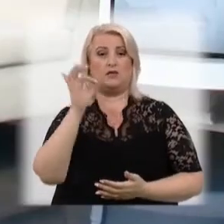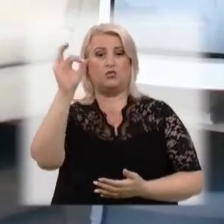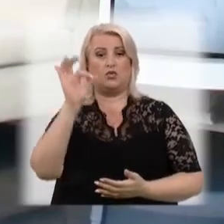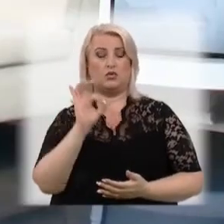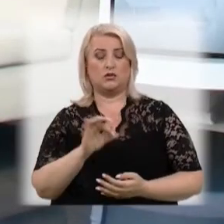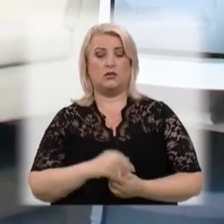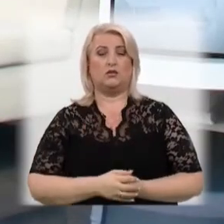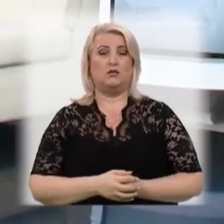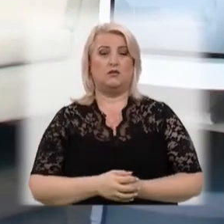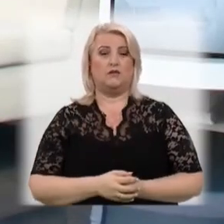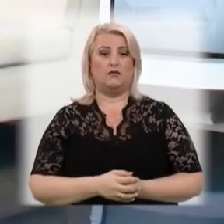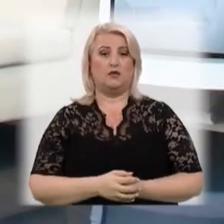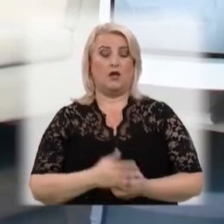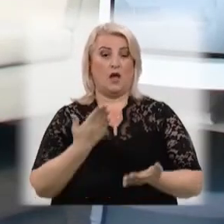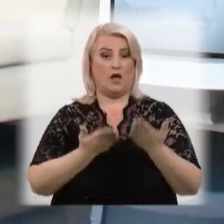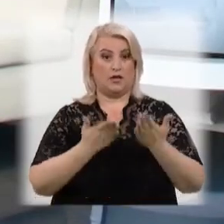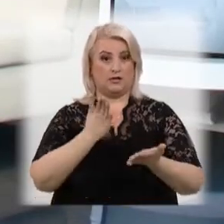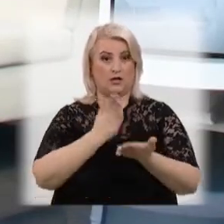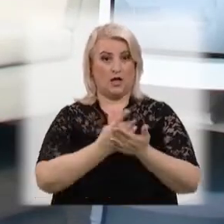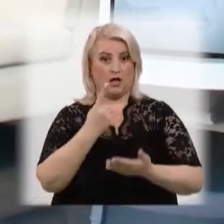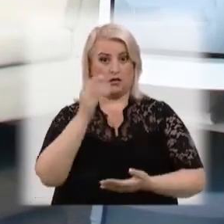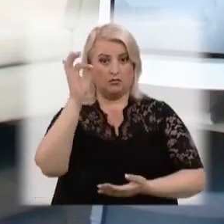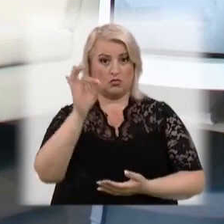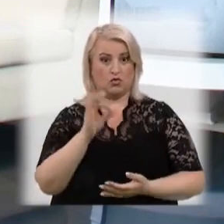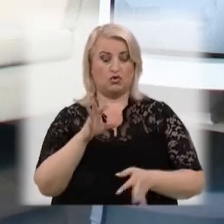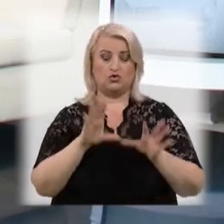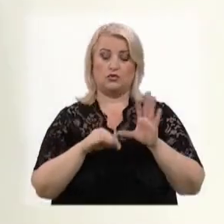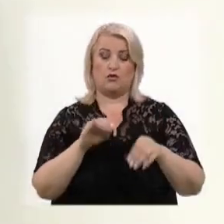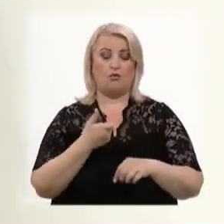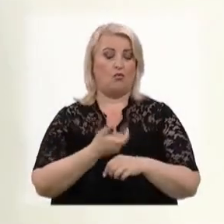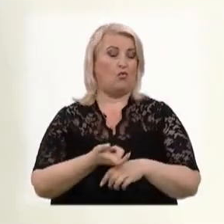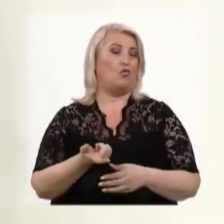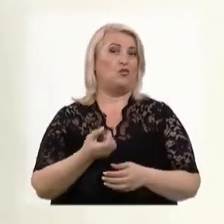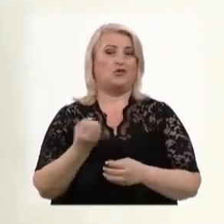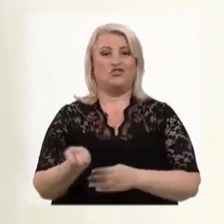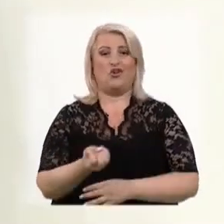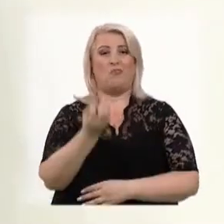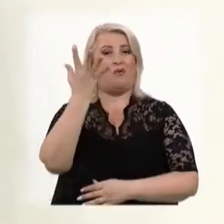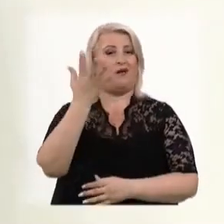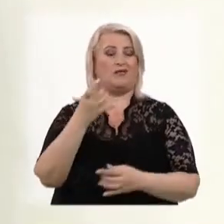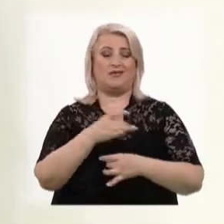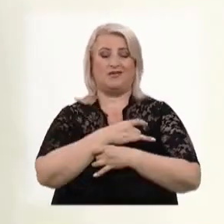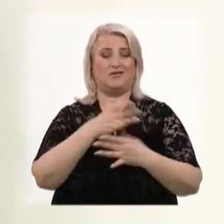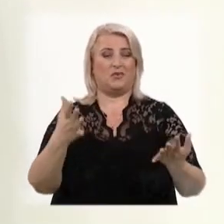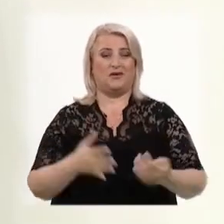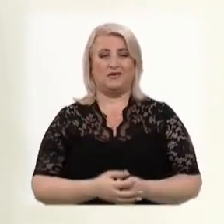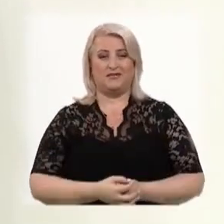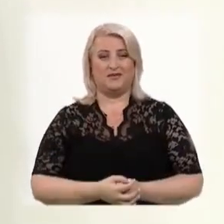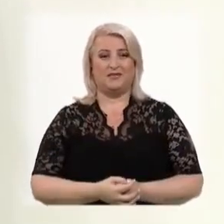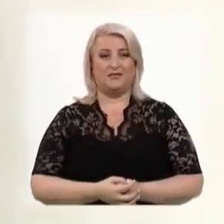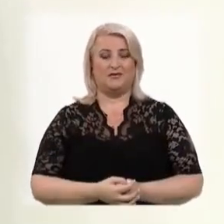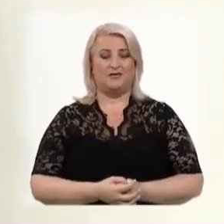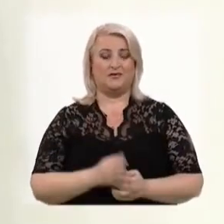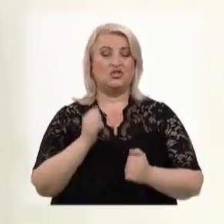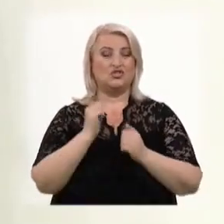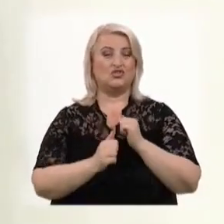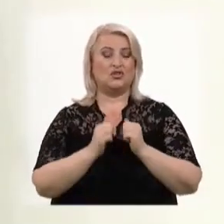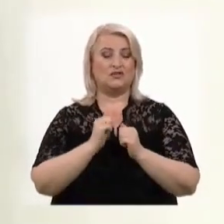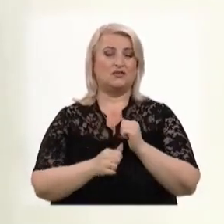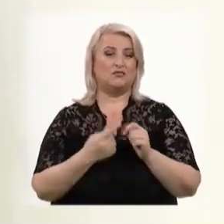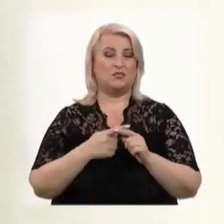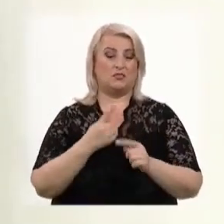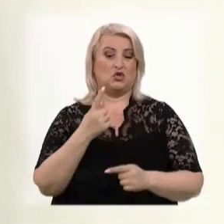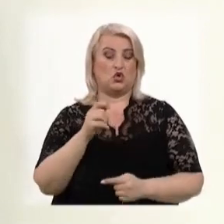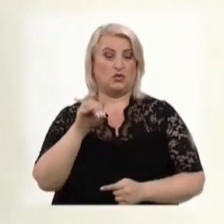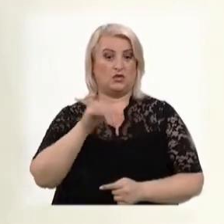social media dacă ai un procent e foarte bine nu deschis șampania și sărbătoare că am înțeles adeseori este mai mică Din